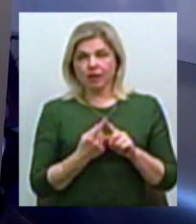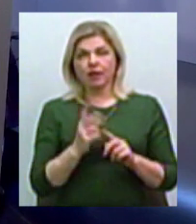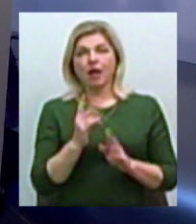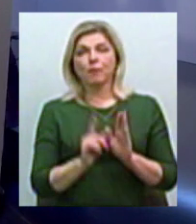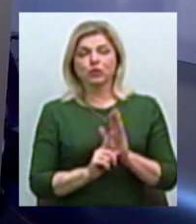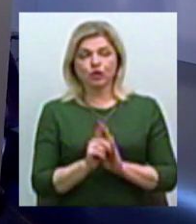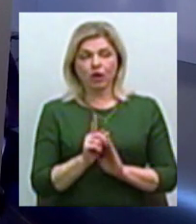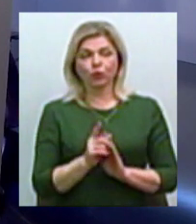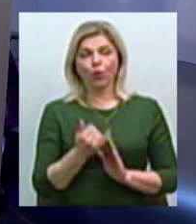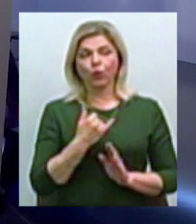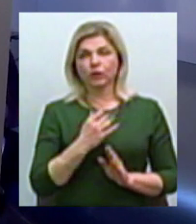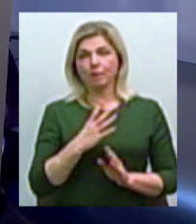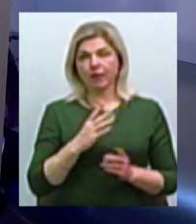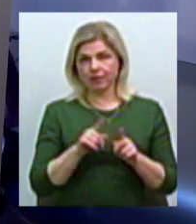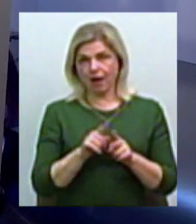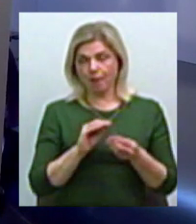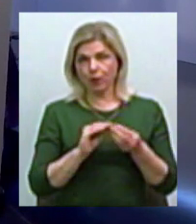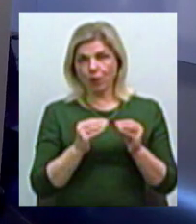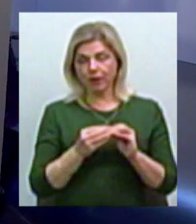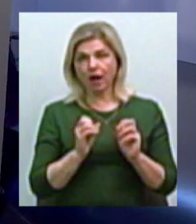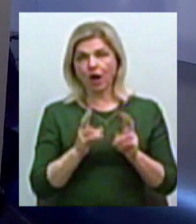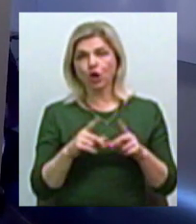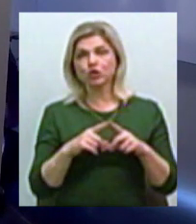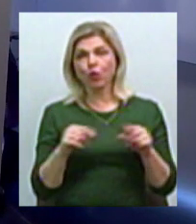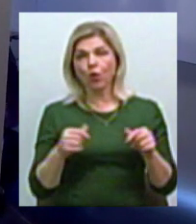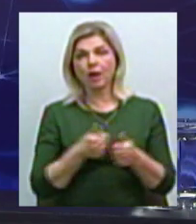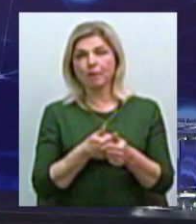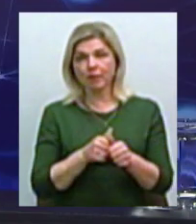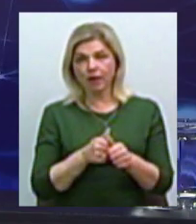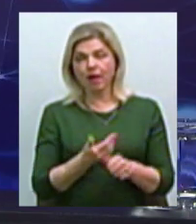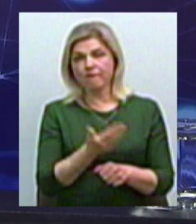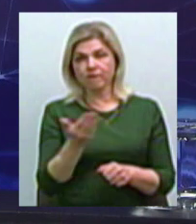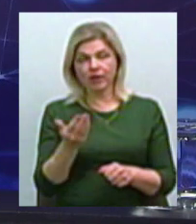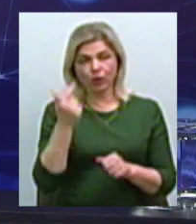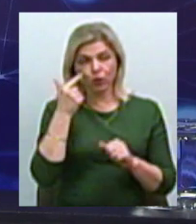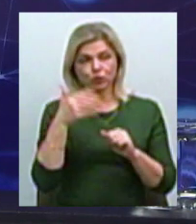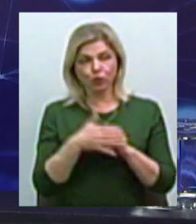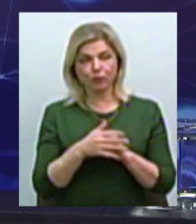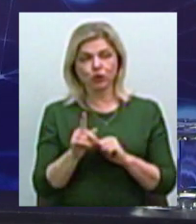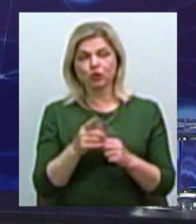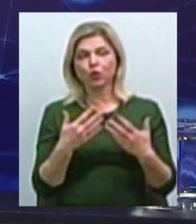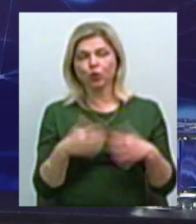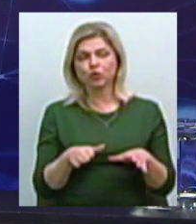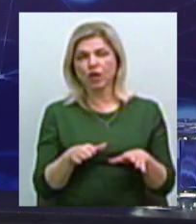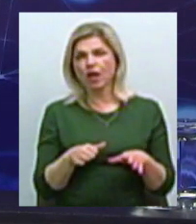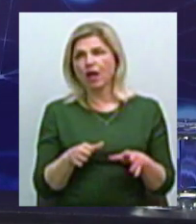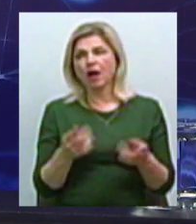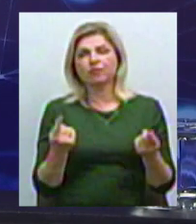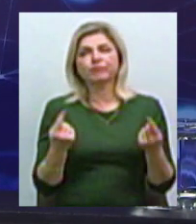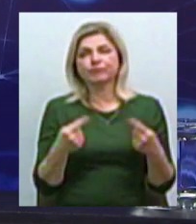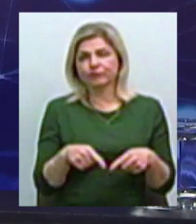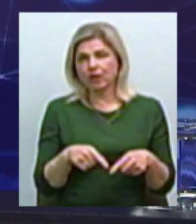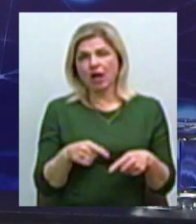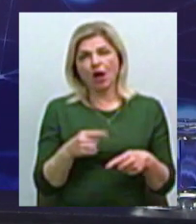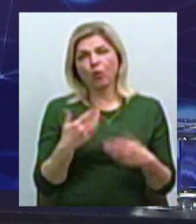початку у нас ще була така проблема, як шкільні бібліотеки. Ви розумієте, що вони не те, що вимирають, але вони мають меншу